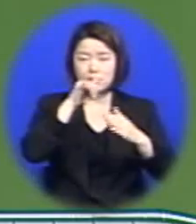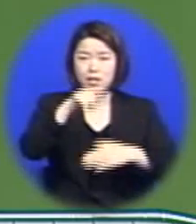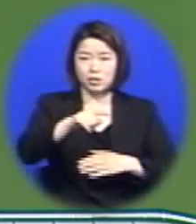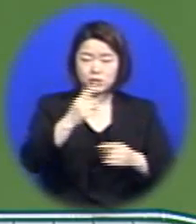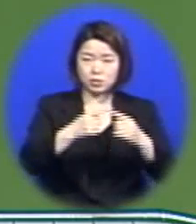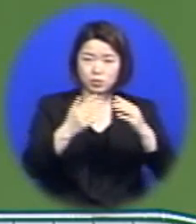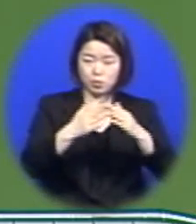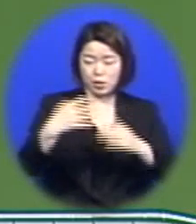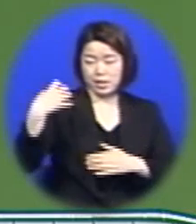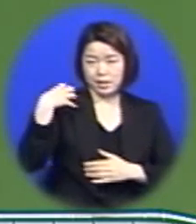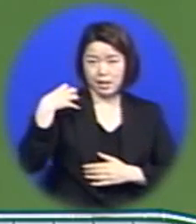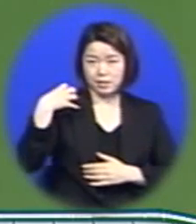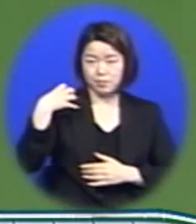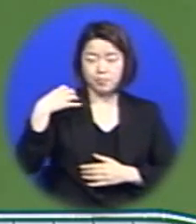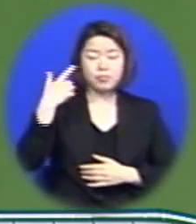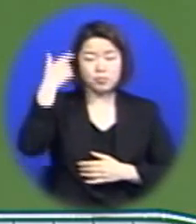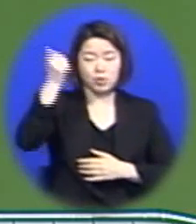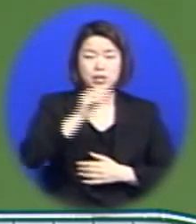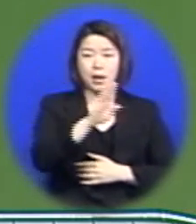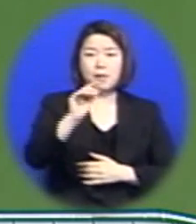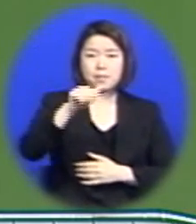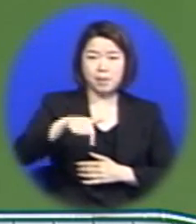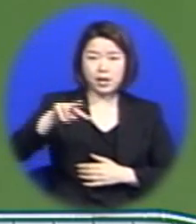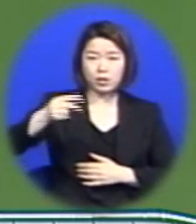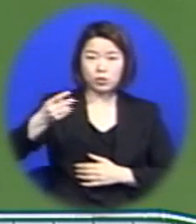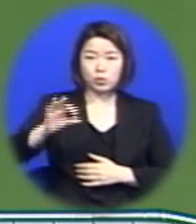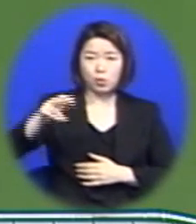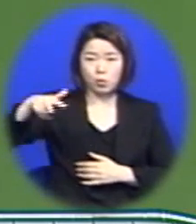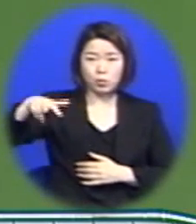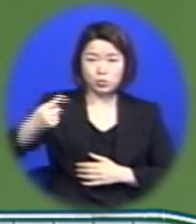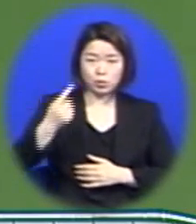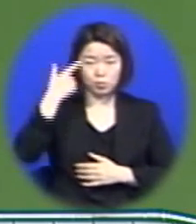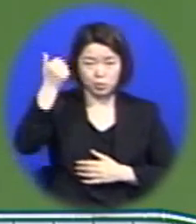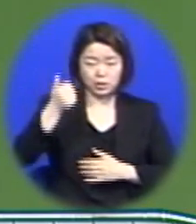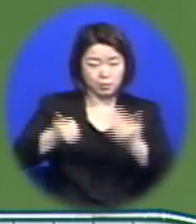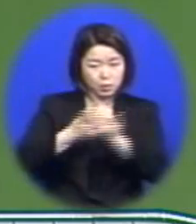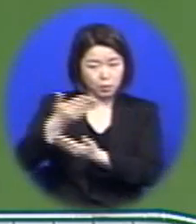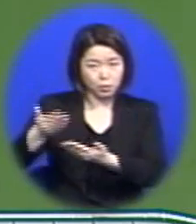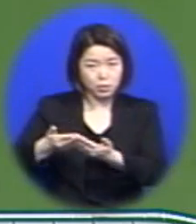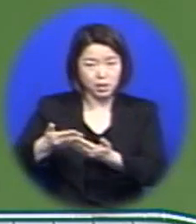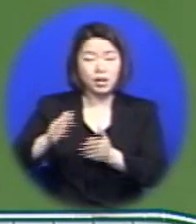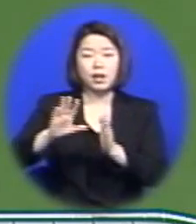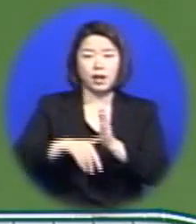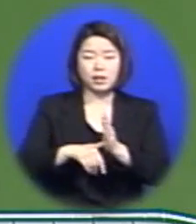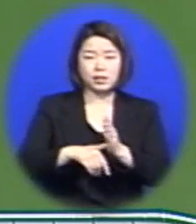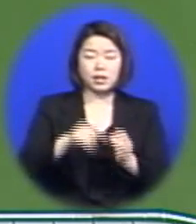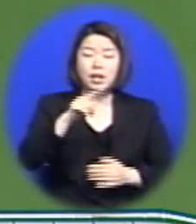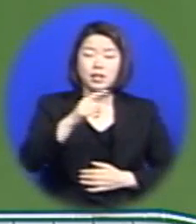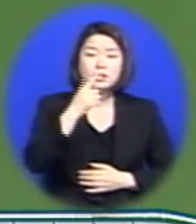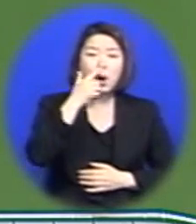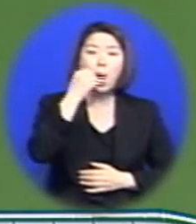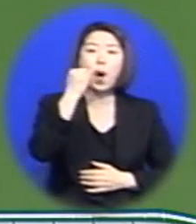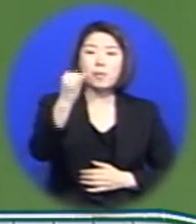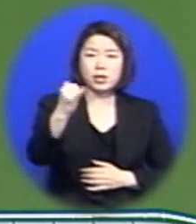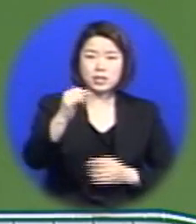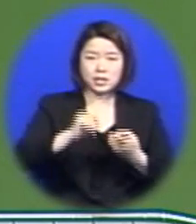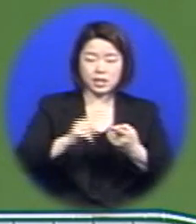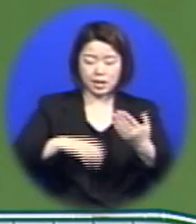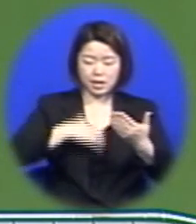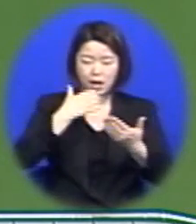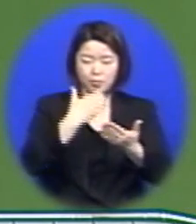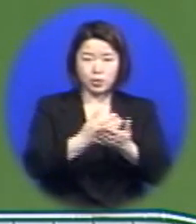목사님인 백동조 목사님과 교제하면서 그 목사님의 어머니에 대해서 참 감동적인 이야기를